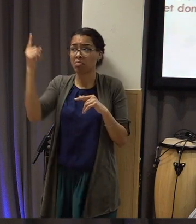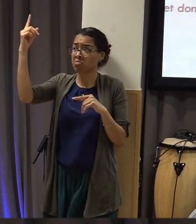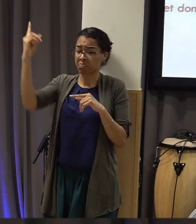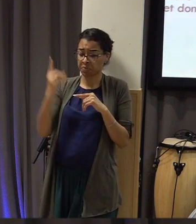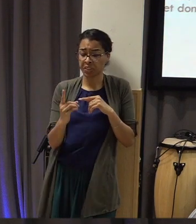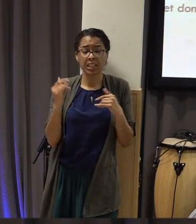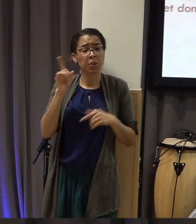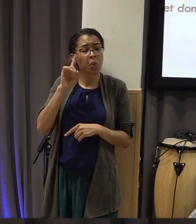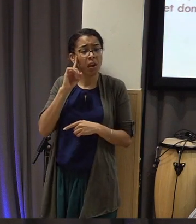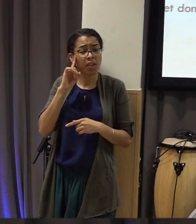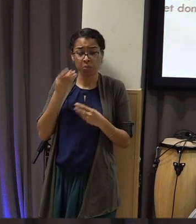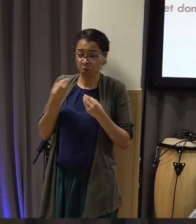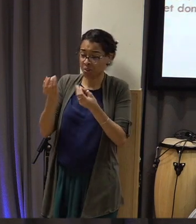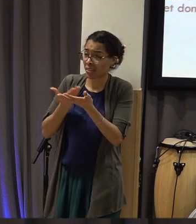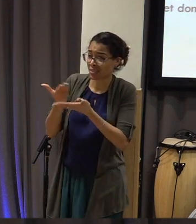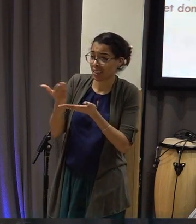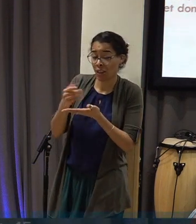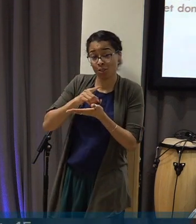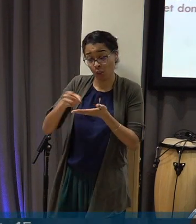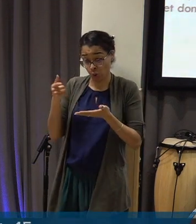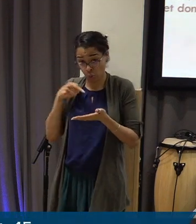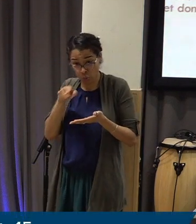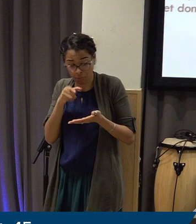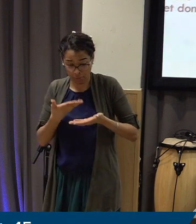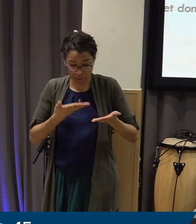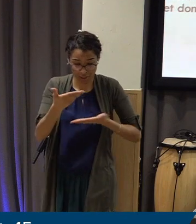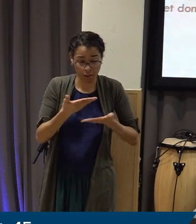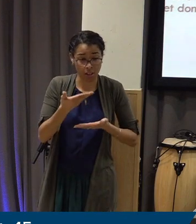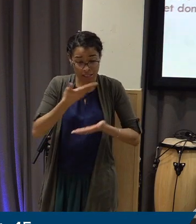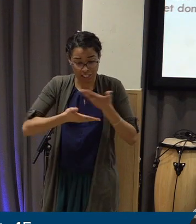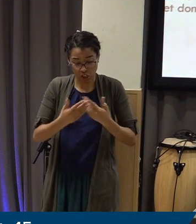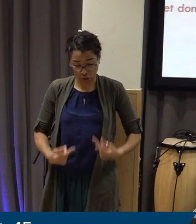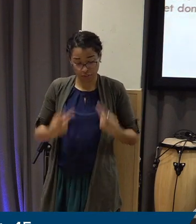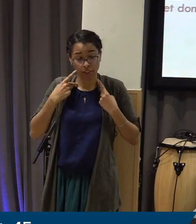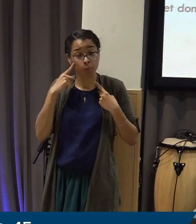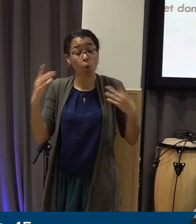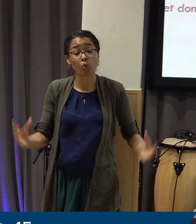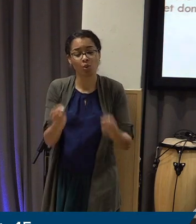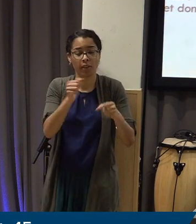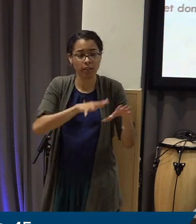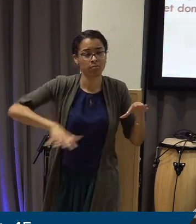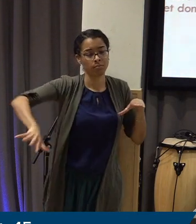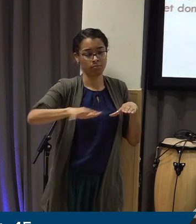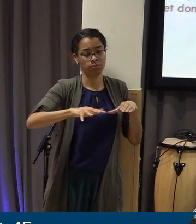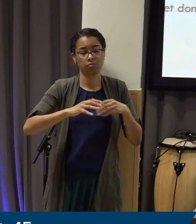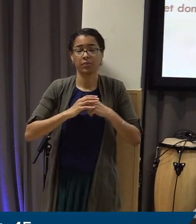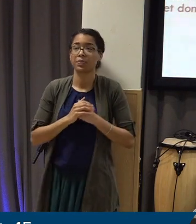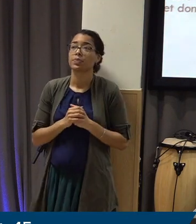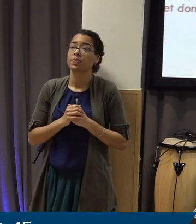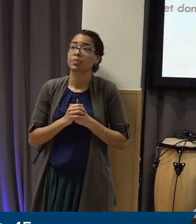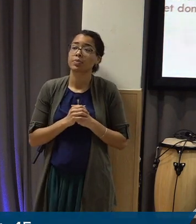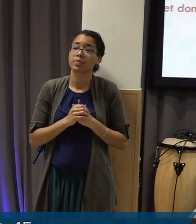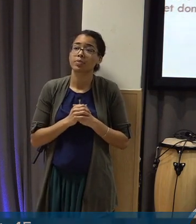vie en rançon de plusieurs. Et le peuple juif, qui est fort de son histoire, comprend